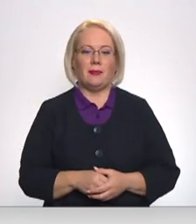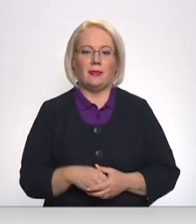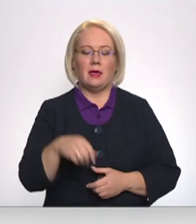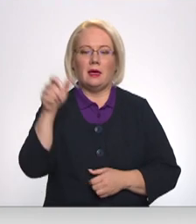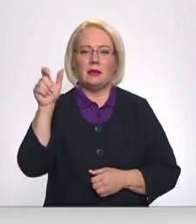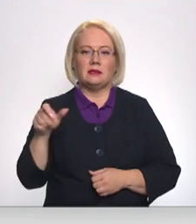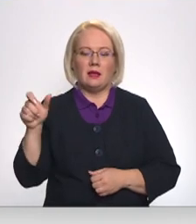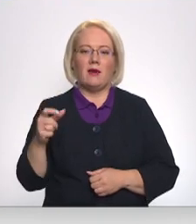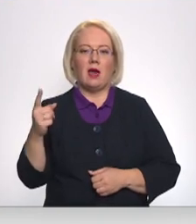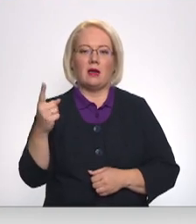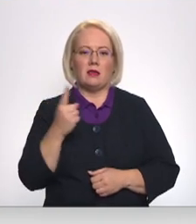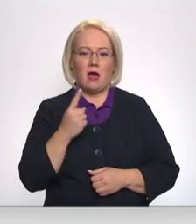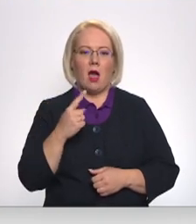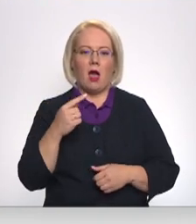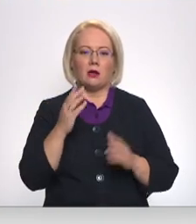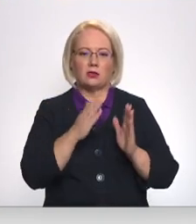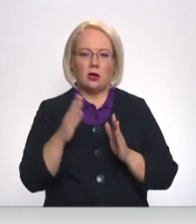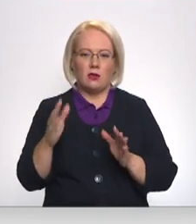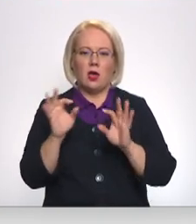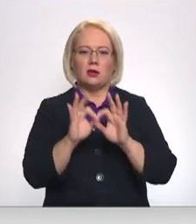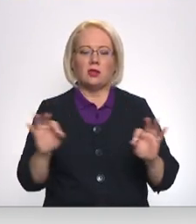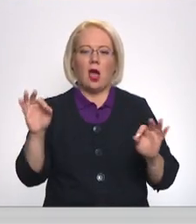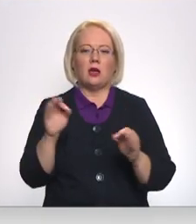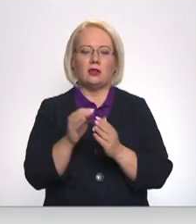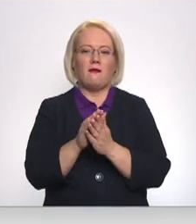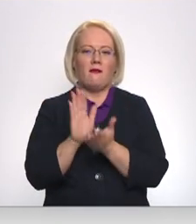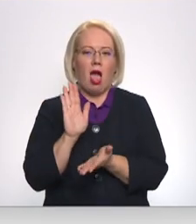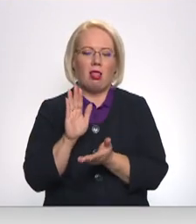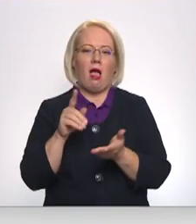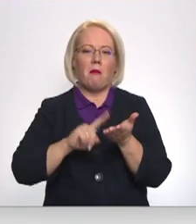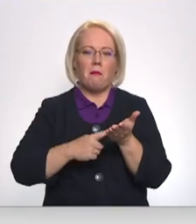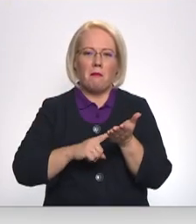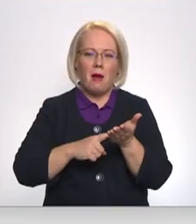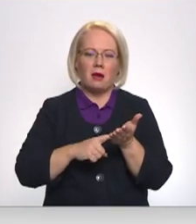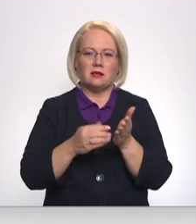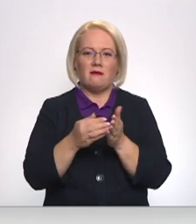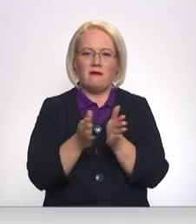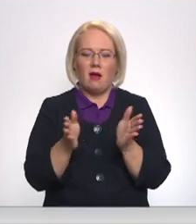nāk sagatavojušies ar skaistu atvērtām pasēm, smaidīgi, priecīgi.